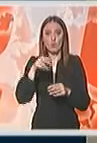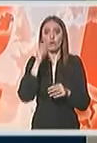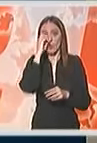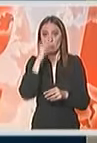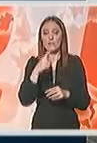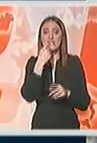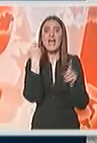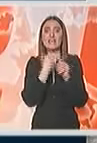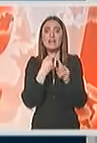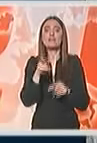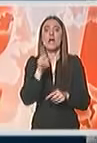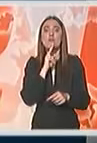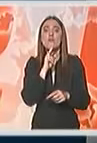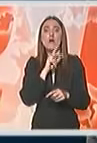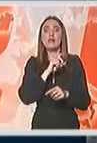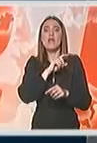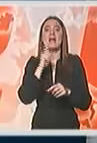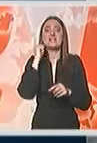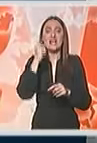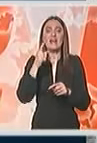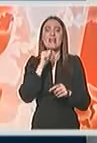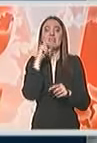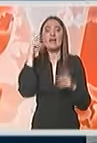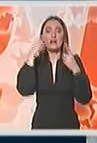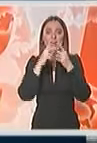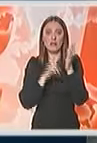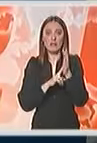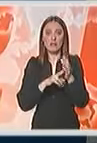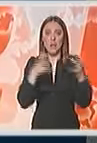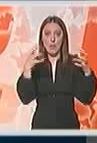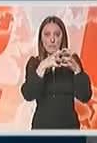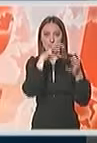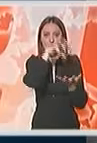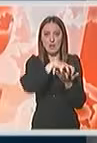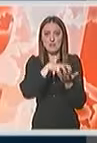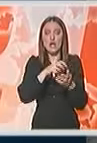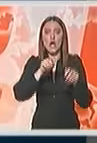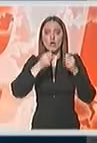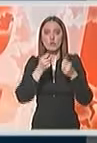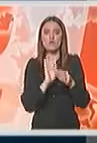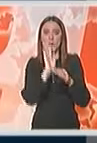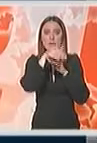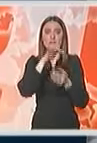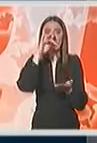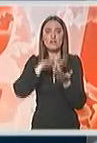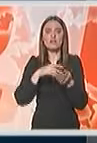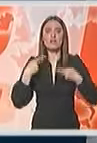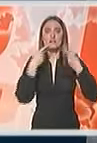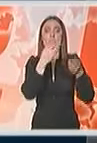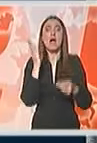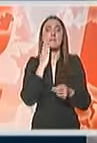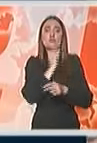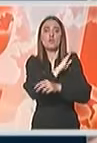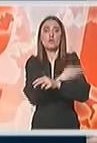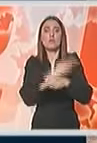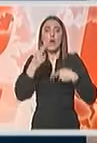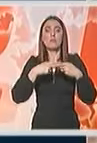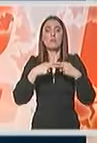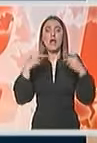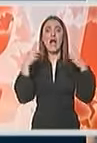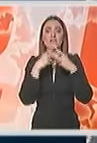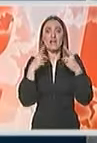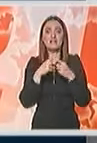ugrozi Kirgistana, koje SAD zaratuje sa Iranom. Baza Manas ključna je tranzitna tačka za snabdevanje američkih trupa u obližnjem